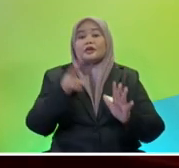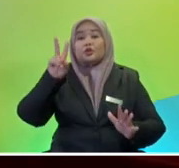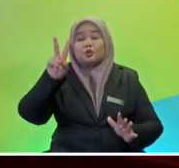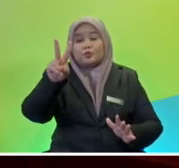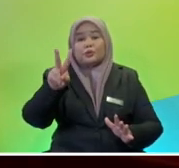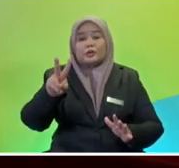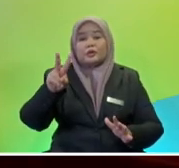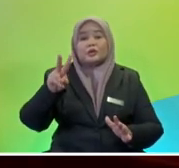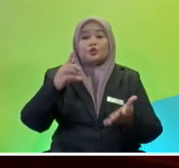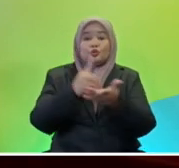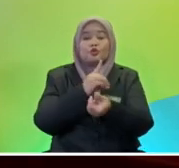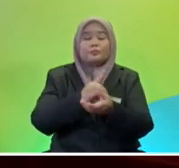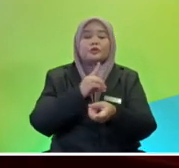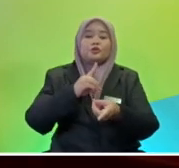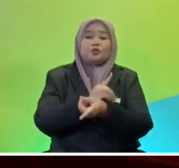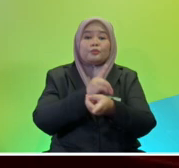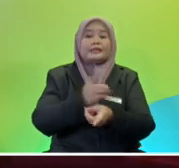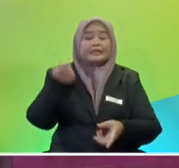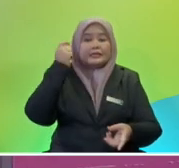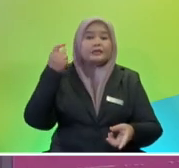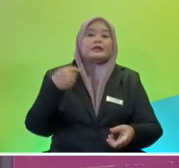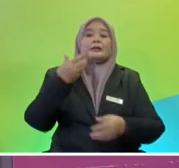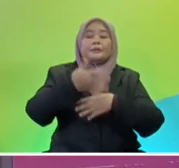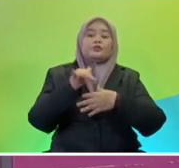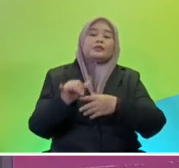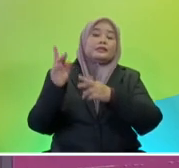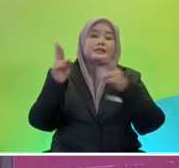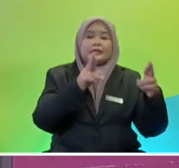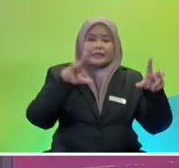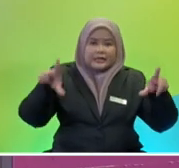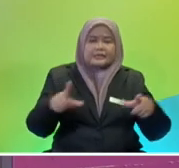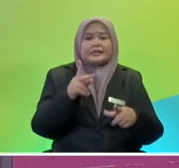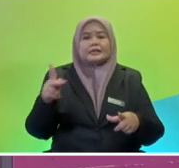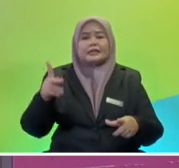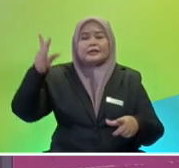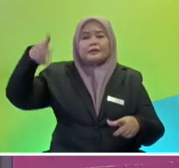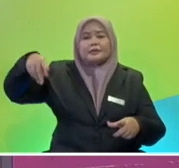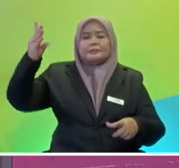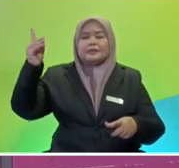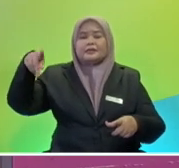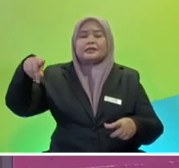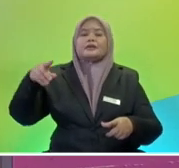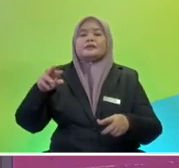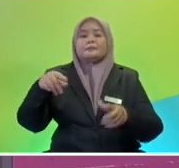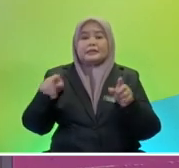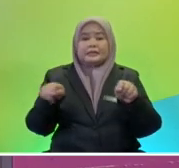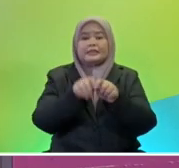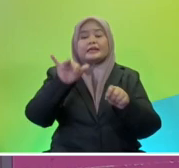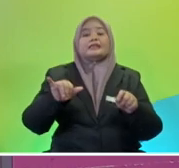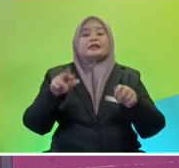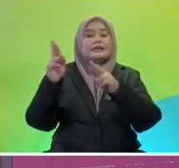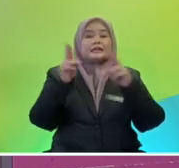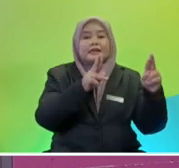The Human tadi kemudian setelah kita rancang kita pun laksanakan PBD seperti mana yang dirancang dengan